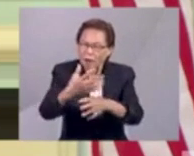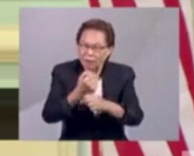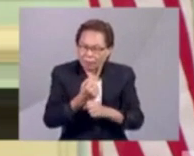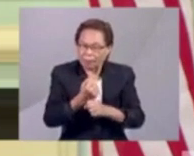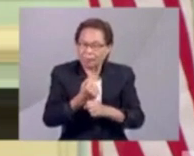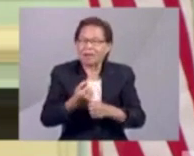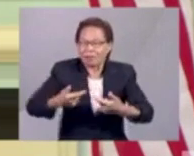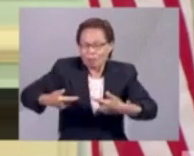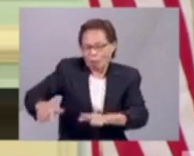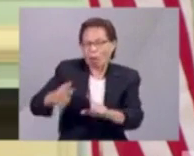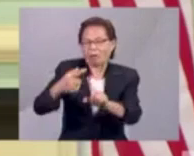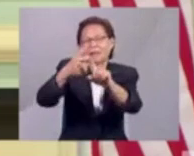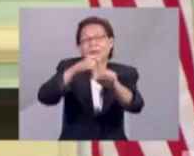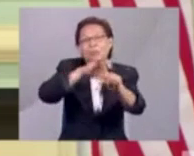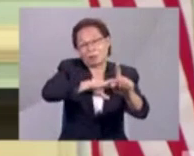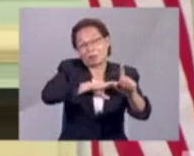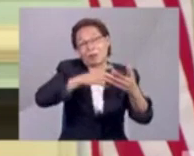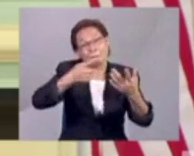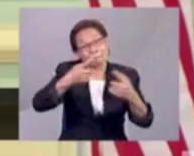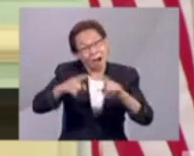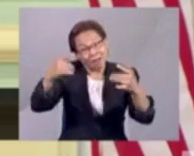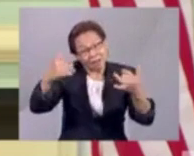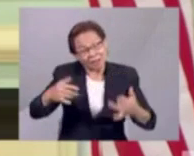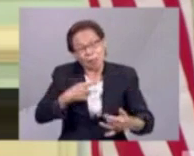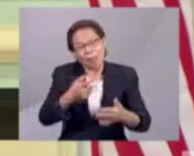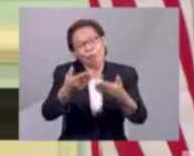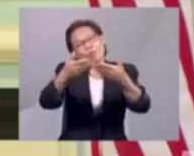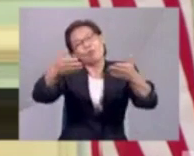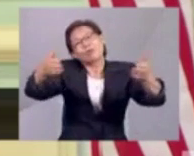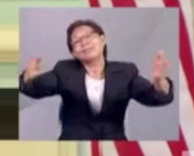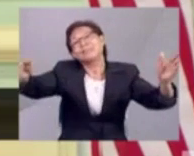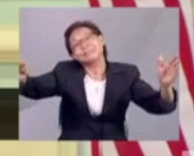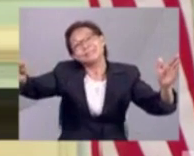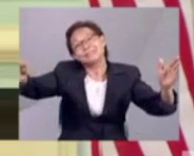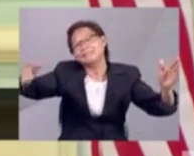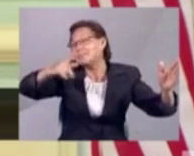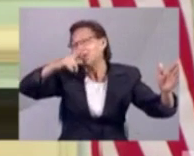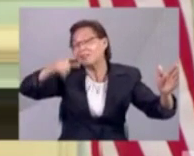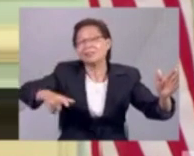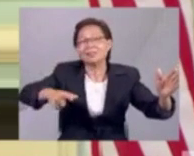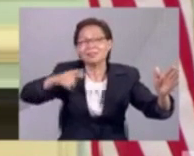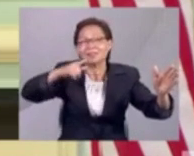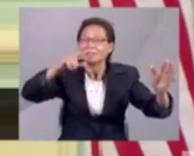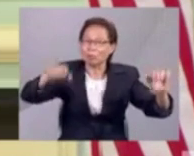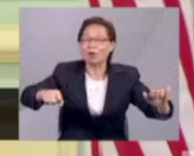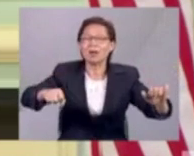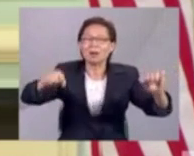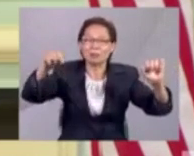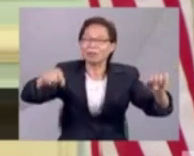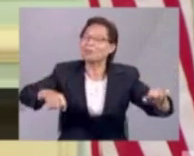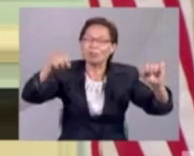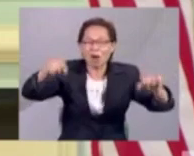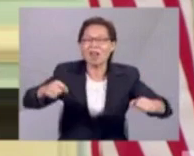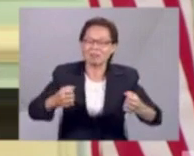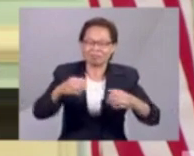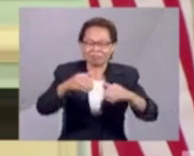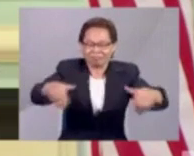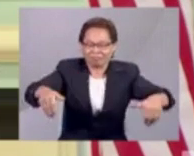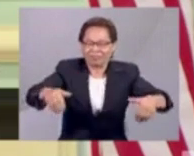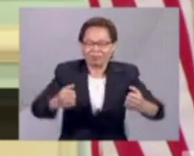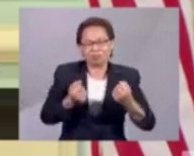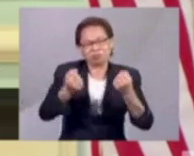kebenaran polis. Tetapi kali ini setelah kita buka dan tidak ada lagi rentas negeri, jadi tidak ada keperluan